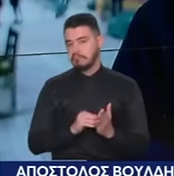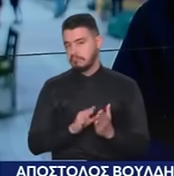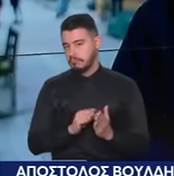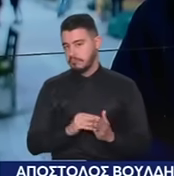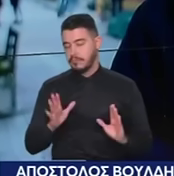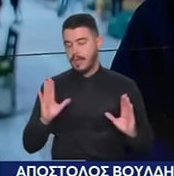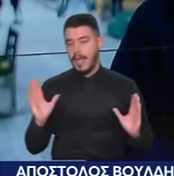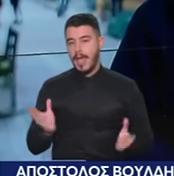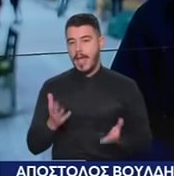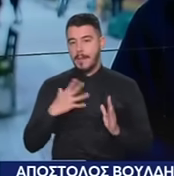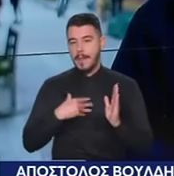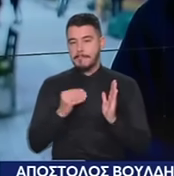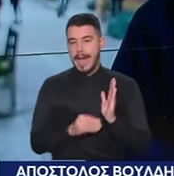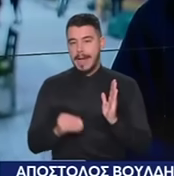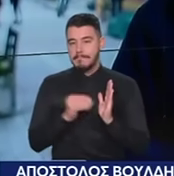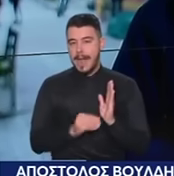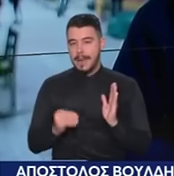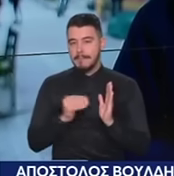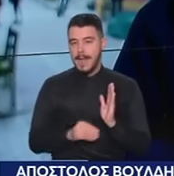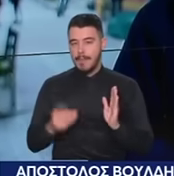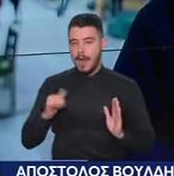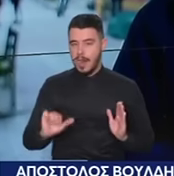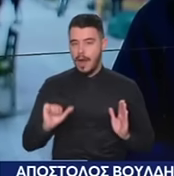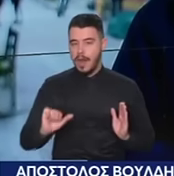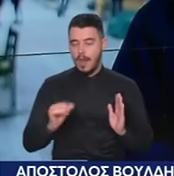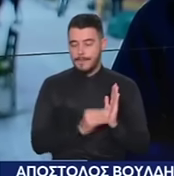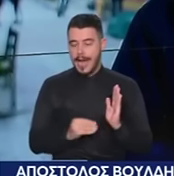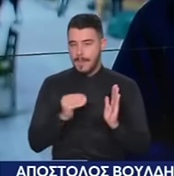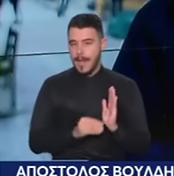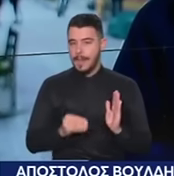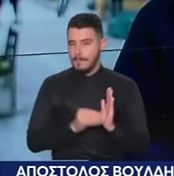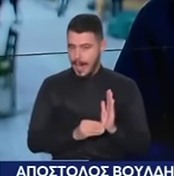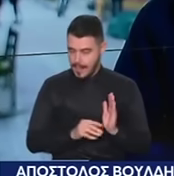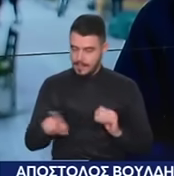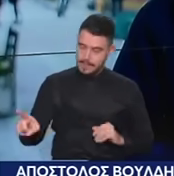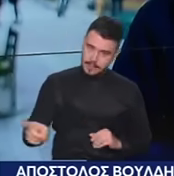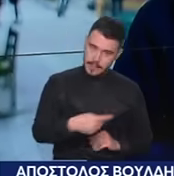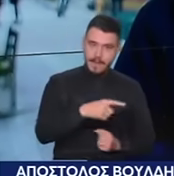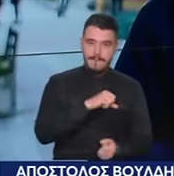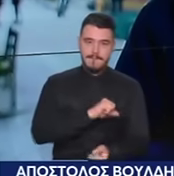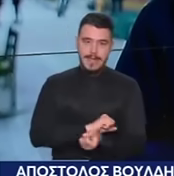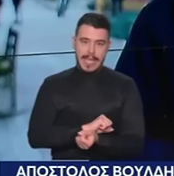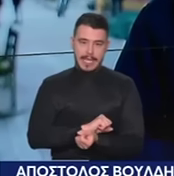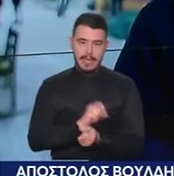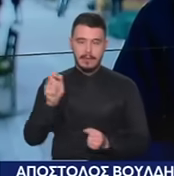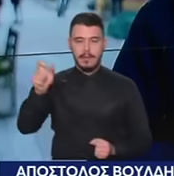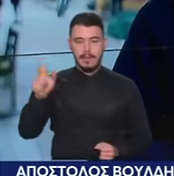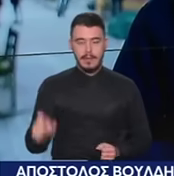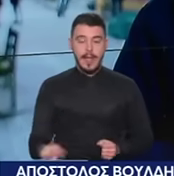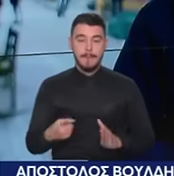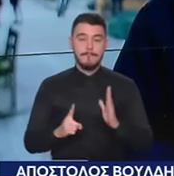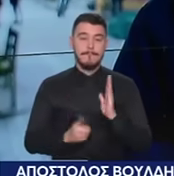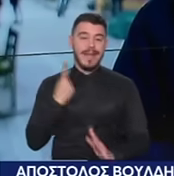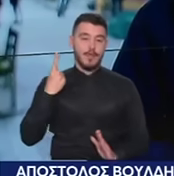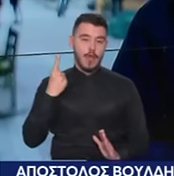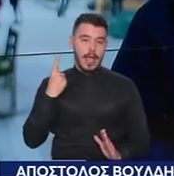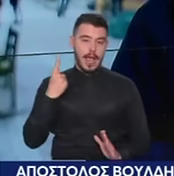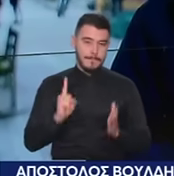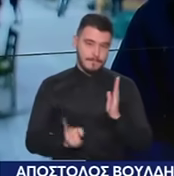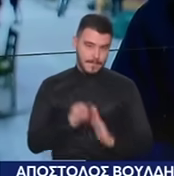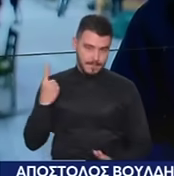και κατ' επανάληψη ένα αδίκημα. Σε αυτή την περίπτωση λοιπόν το δικαστήριο έκρινε ότι δεν θα μπορούσε να τελέσει στο νοσοκομείο. Γιατί και πάλι, από